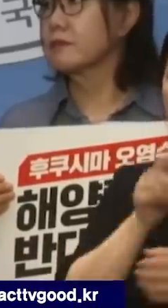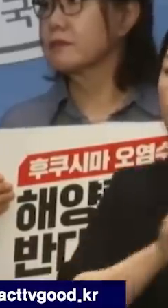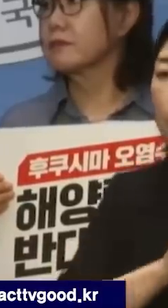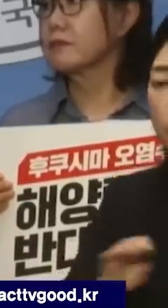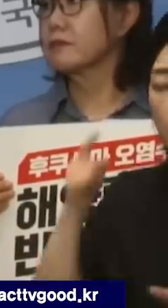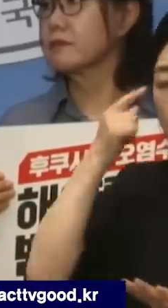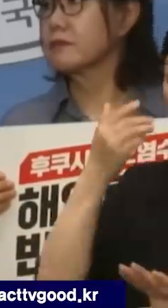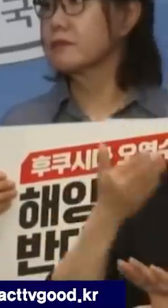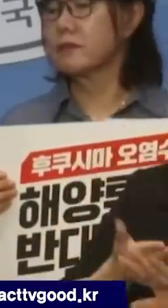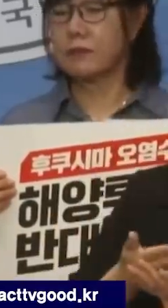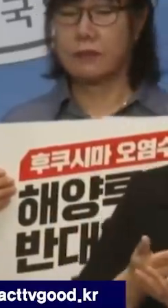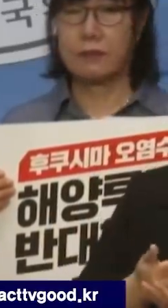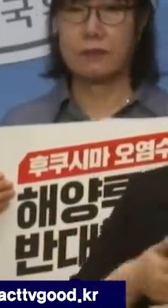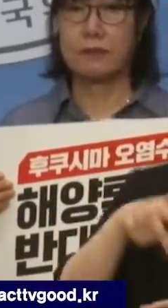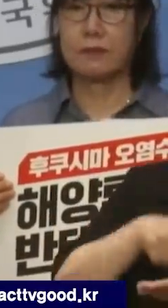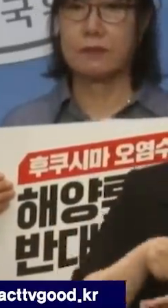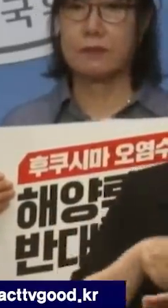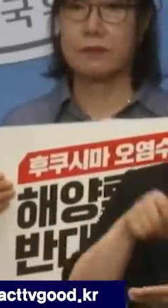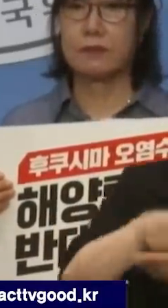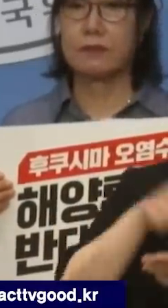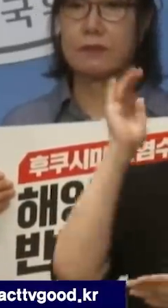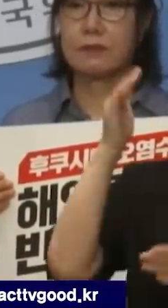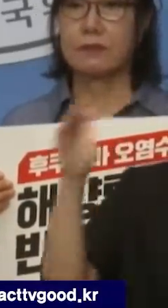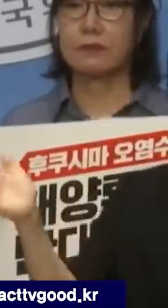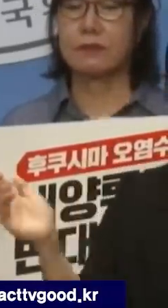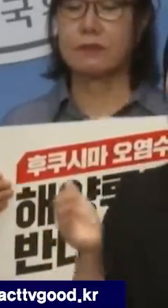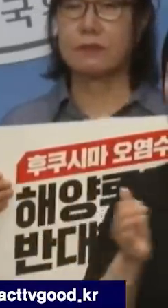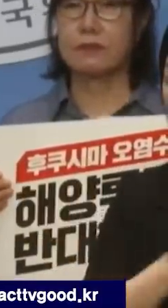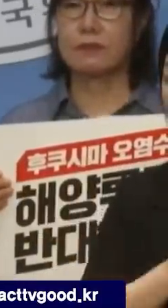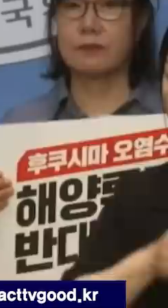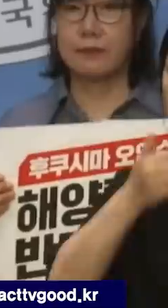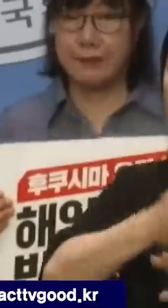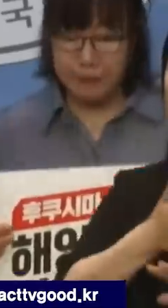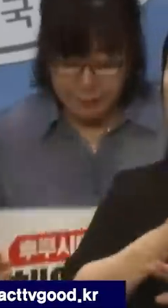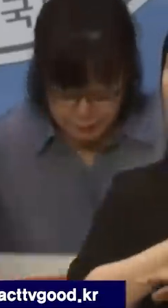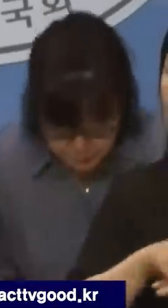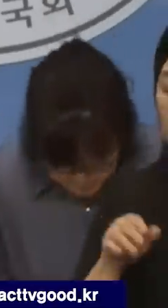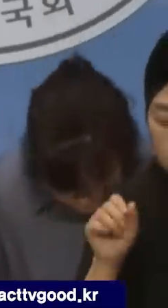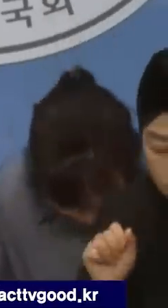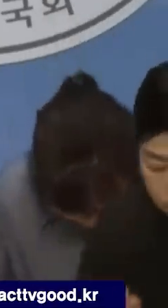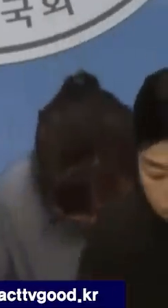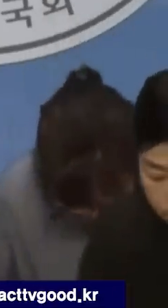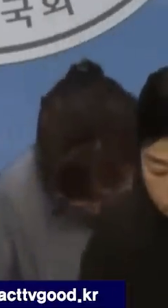오염수 해양 투기 반대 기자회견을 마치도록 하겠습니다. 감사합니다.